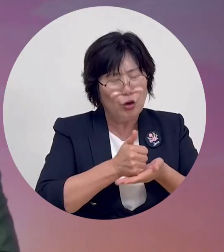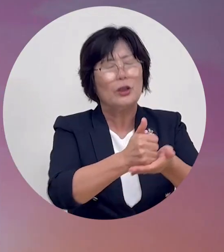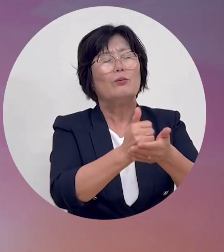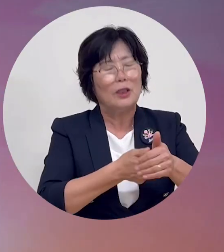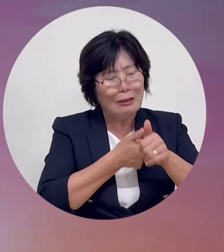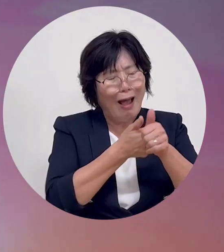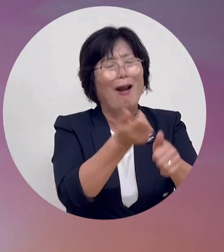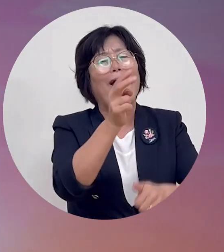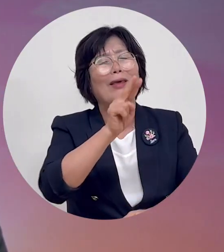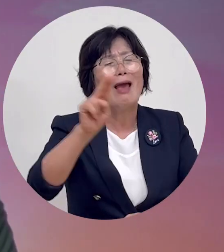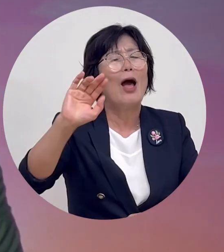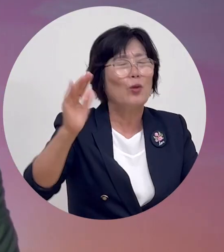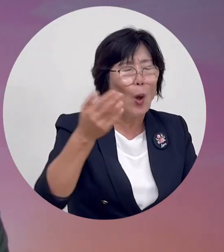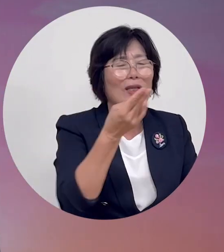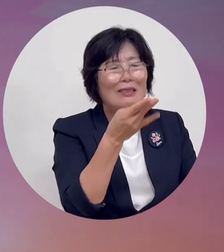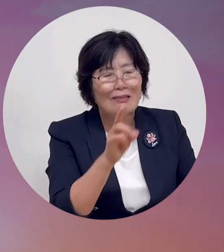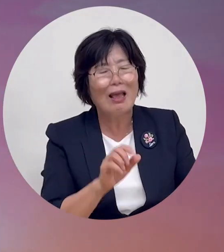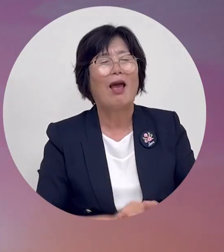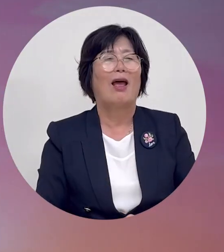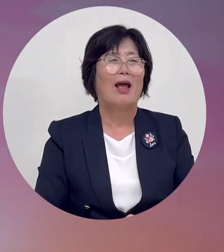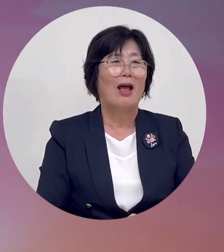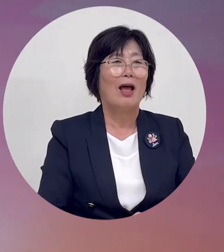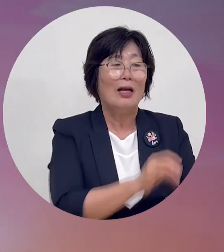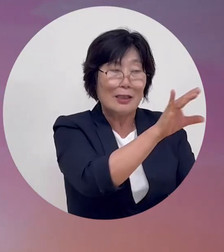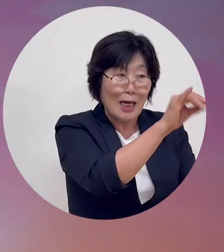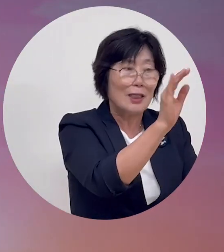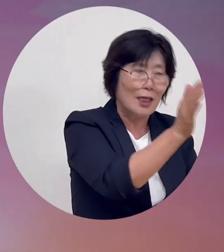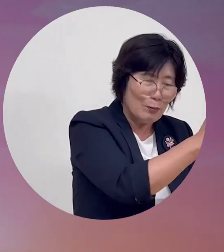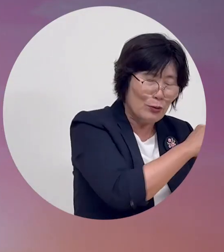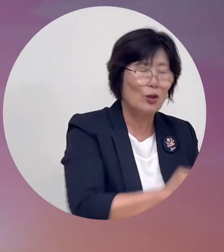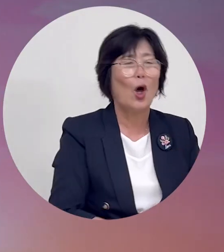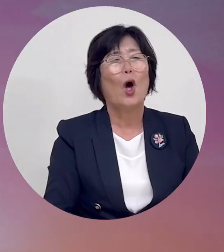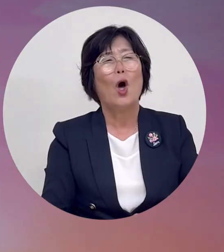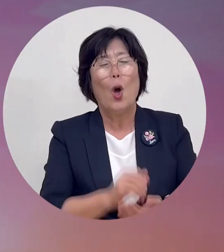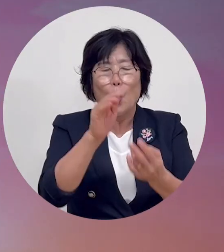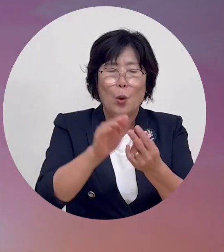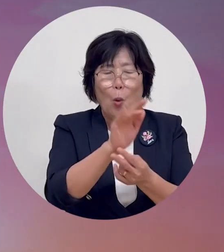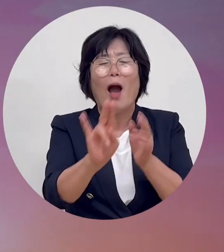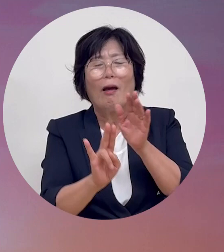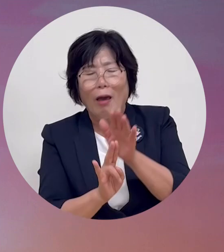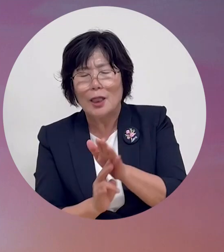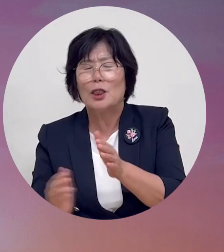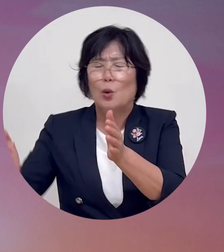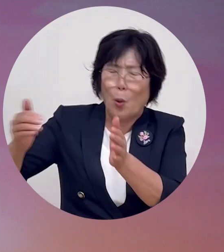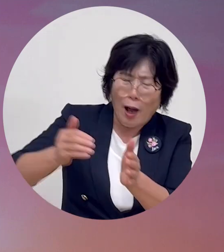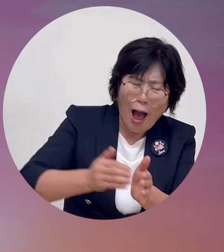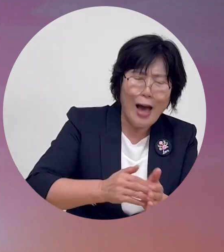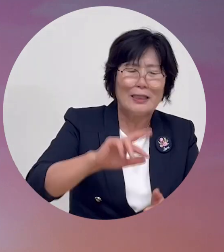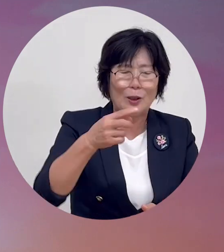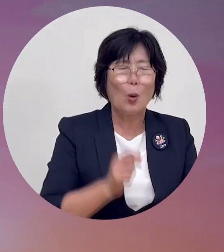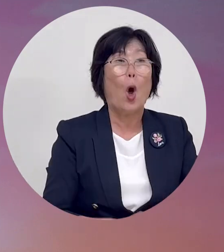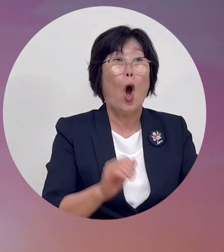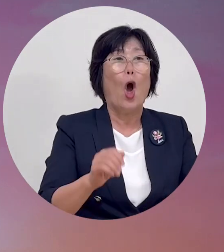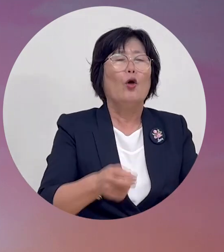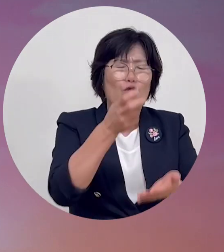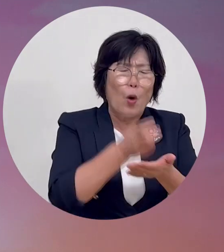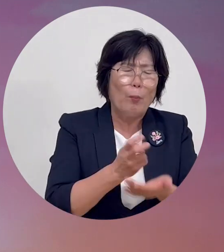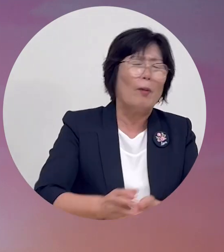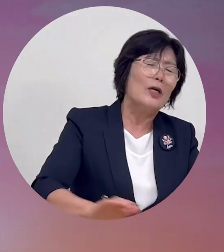아무리 성경을 어디를 보아도 창세기 1장부터 요한계시록 22장까지 율법을 너희들이